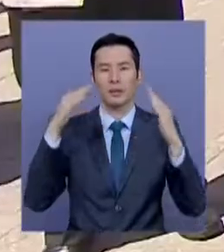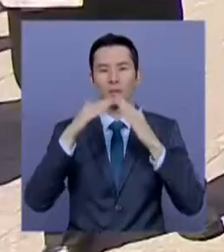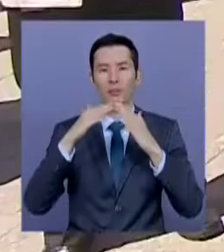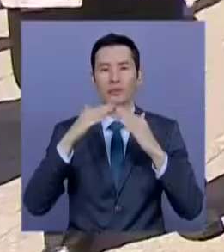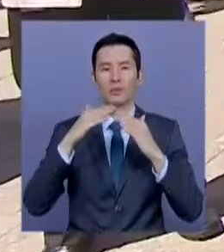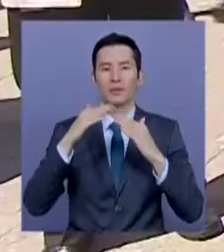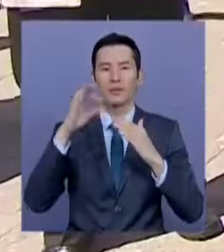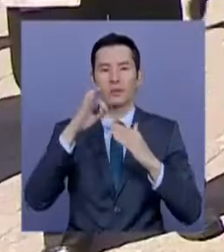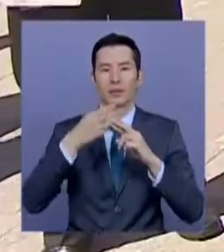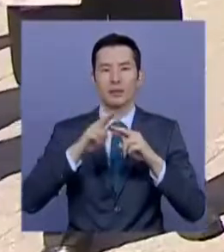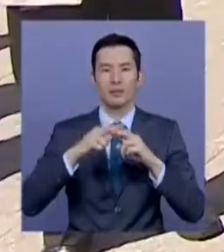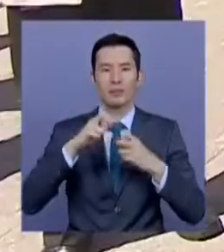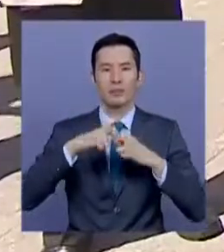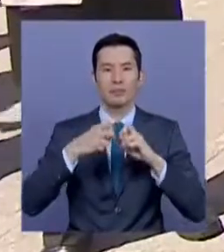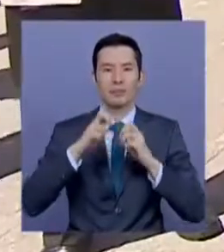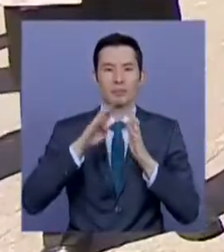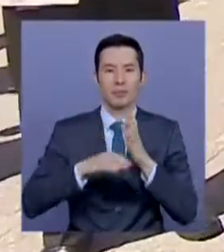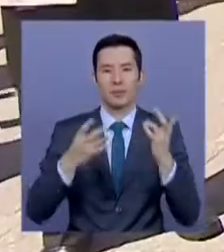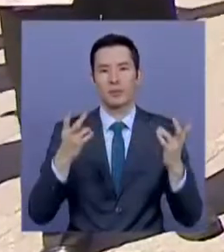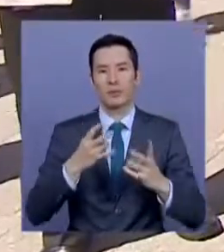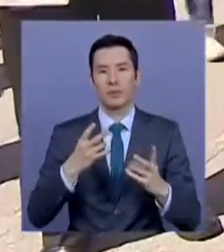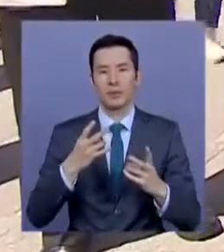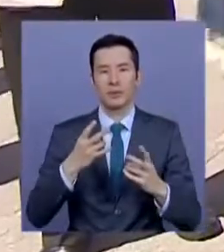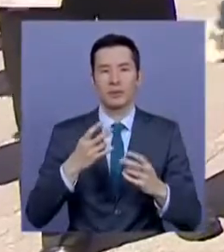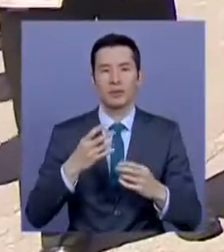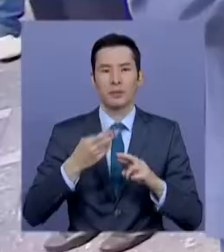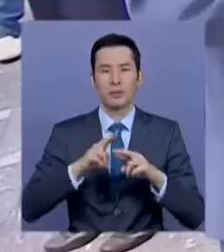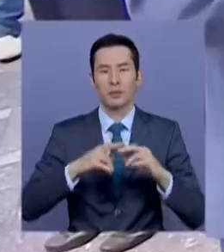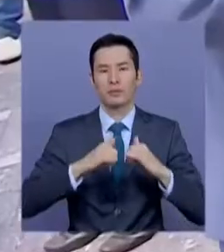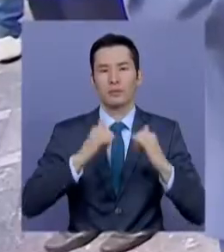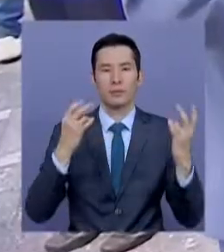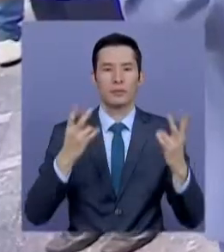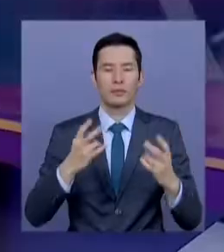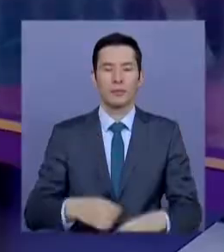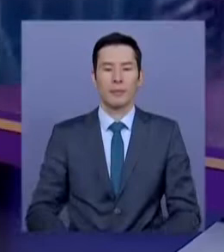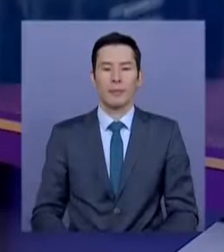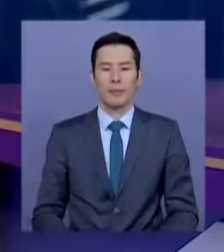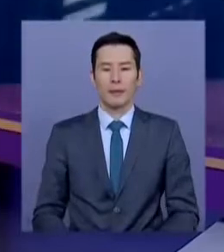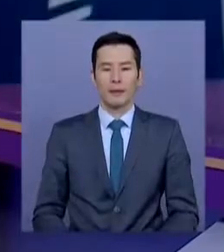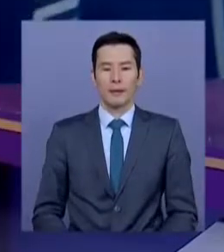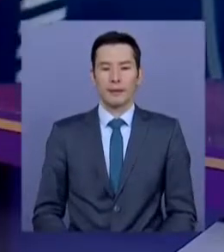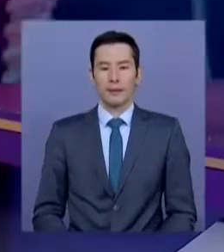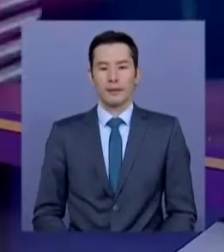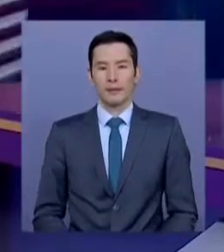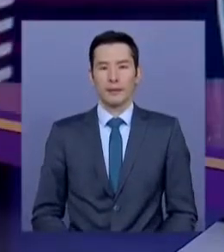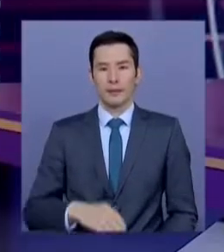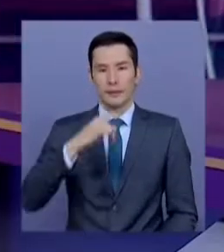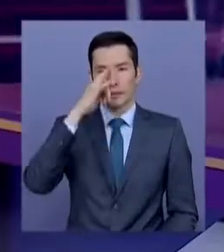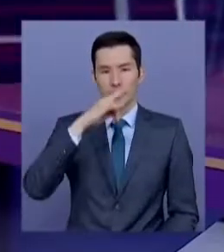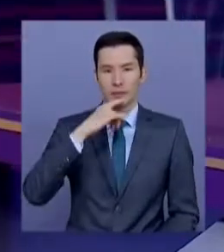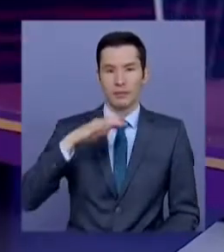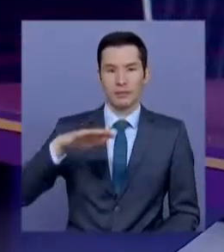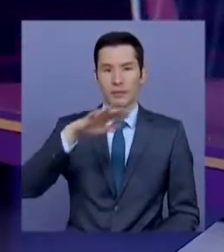Төлеутай Рахымбеков. Соның арқасында ғана қазіргі жаппай урбанизацияны тоқтатуға болады. Қазақстан халқының 22%